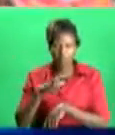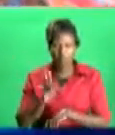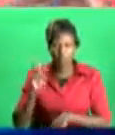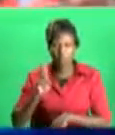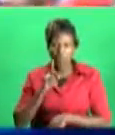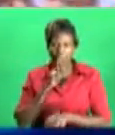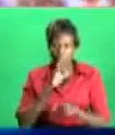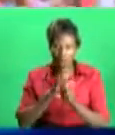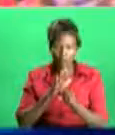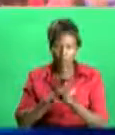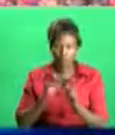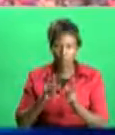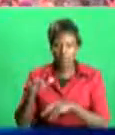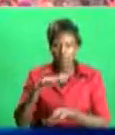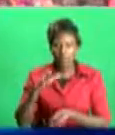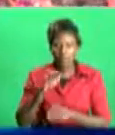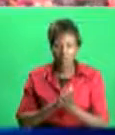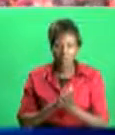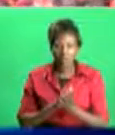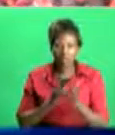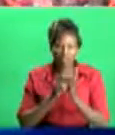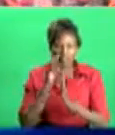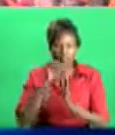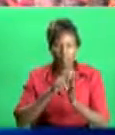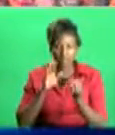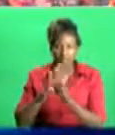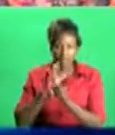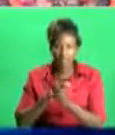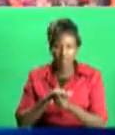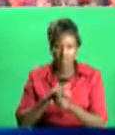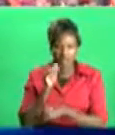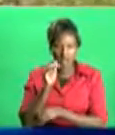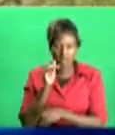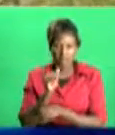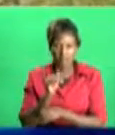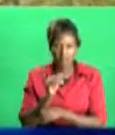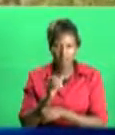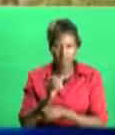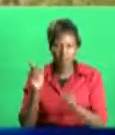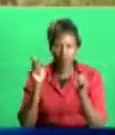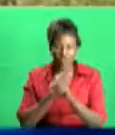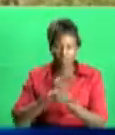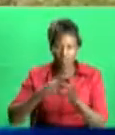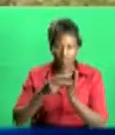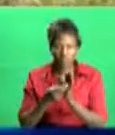aliahidi wakazi wa maeneo hayo maendeleo zaidi huku akiomba nafasi ya kukamilisha miradi